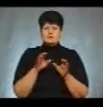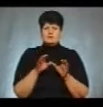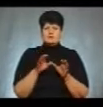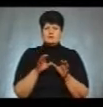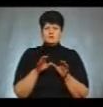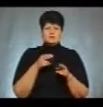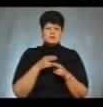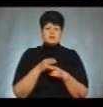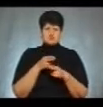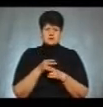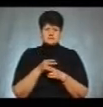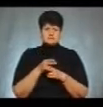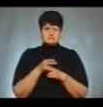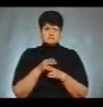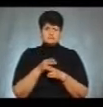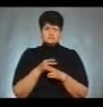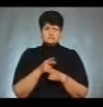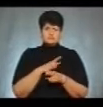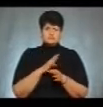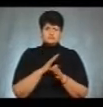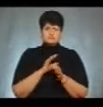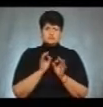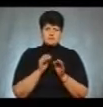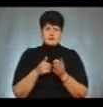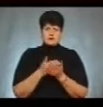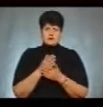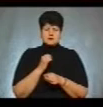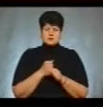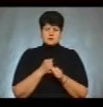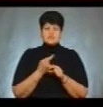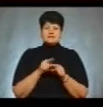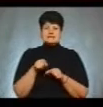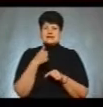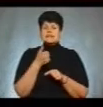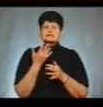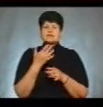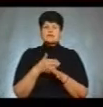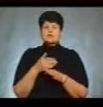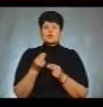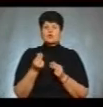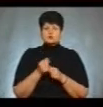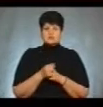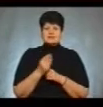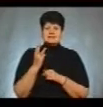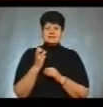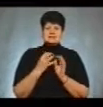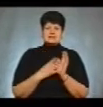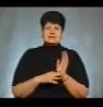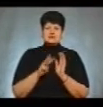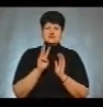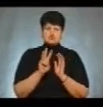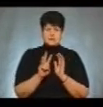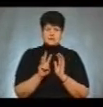не перешкоджати і щоб була нормальна якість робіт. Скільки на цей рік виділено коштів? На цей рік виділено 393, це